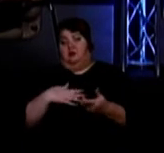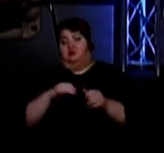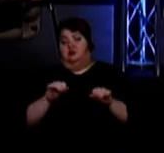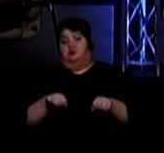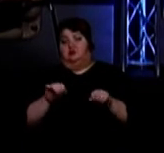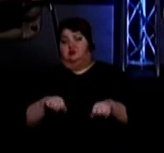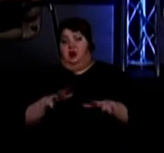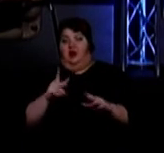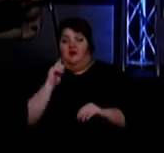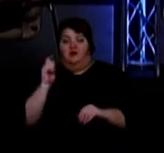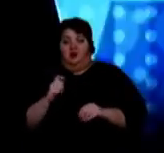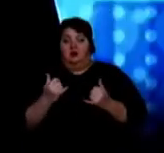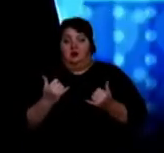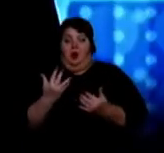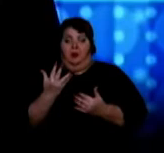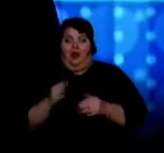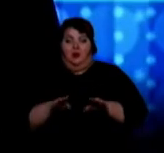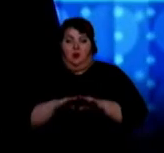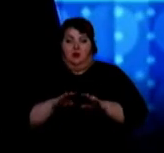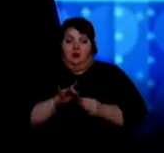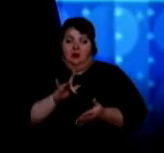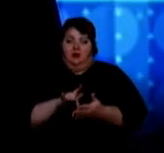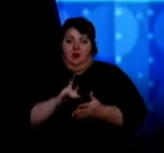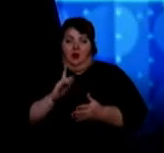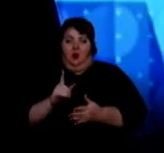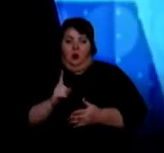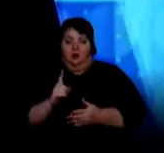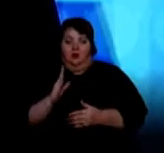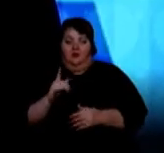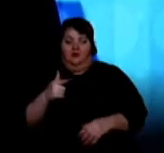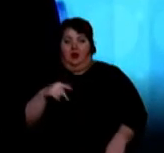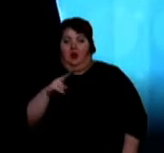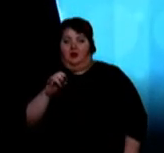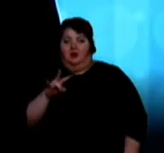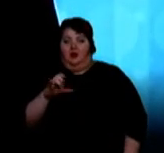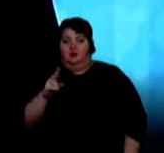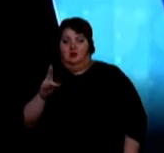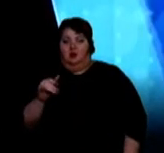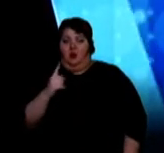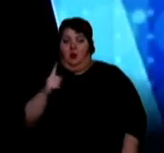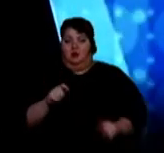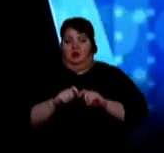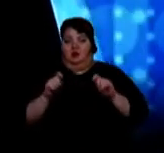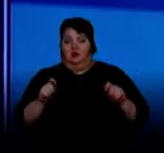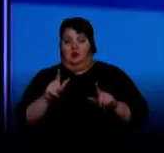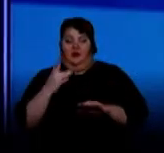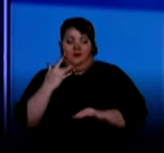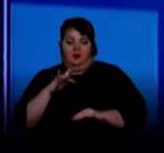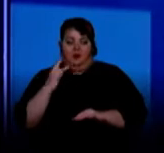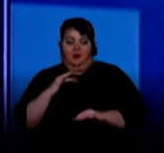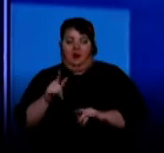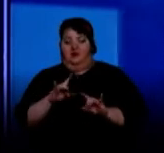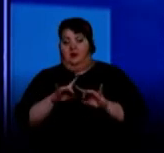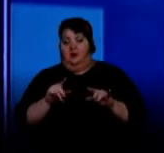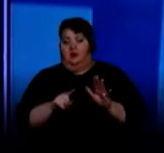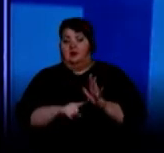Україні зараз 5 подібних центрів, так. Один у Гданську і один відкрився у Філадельфії, так, ви розповіли на початку.